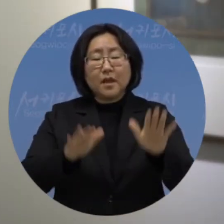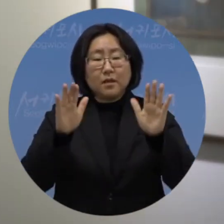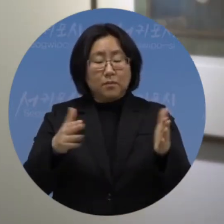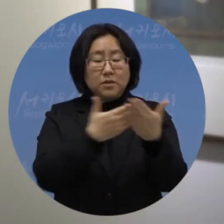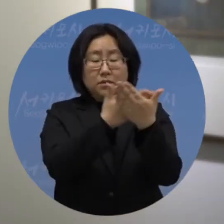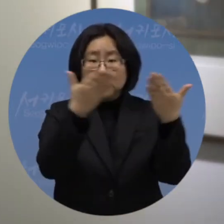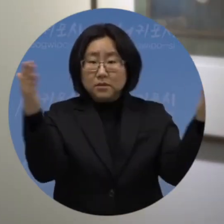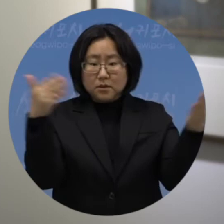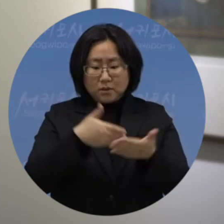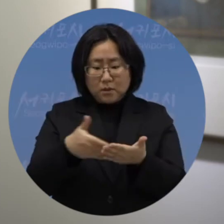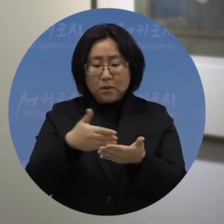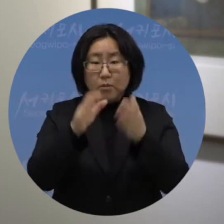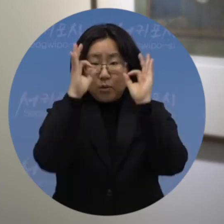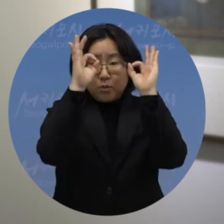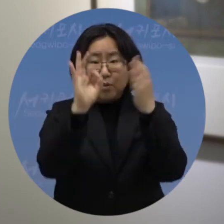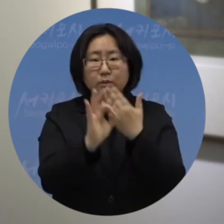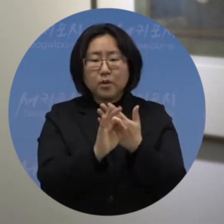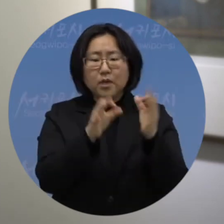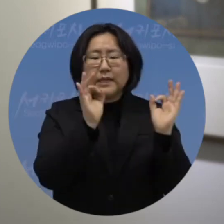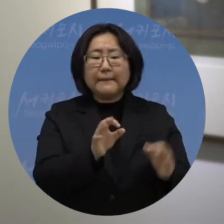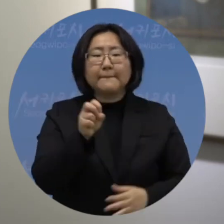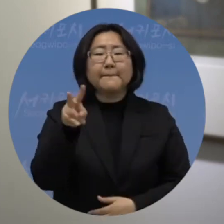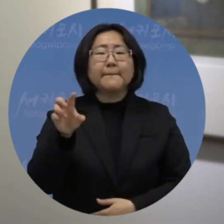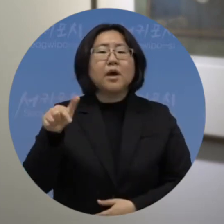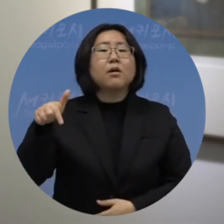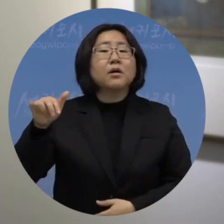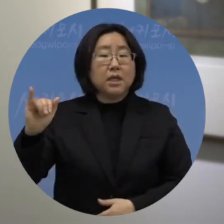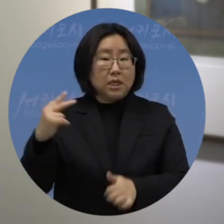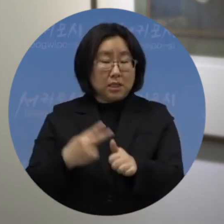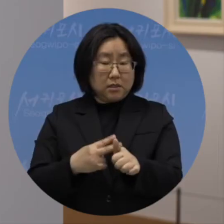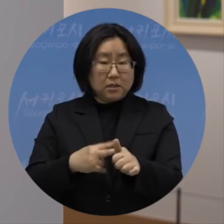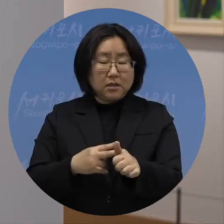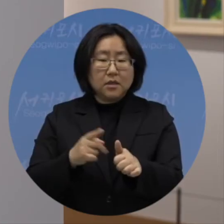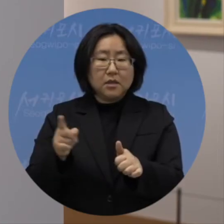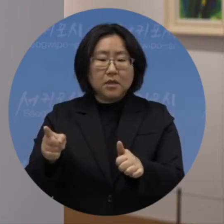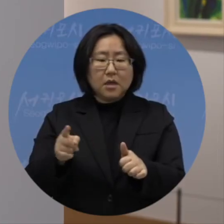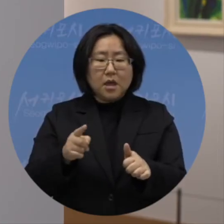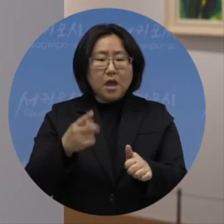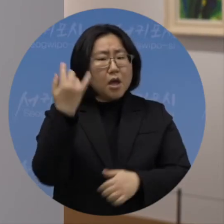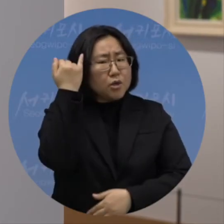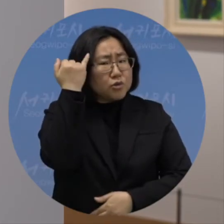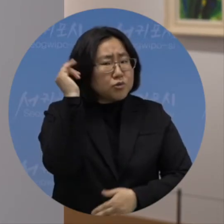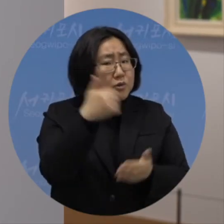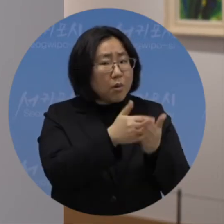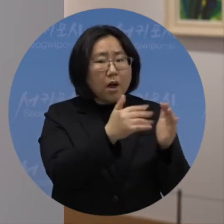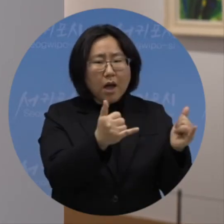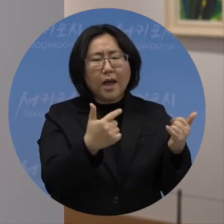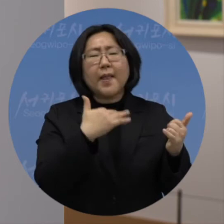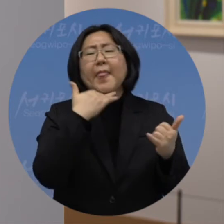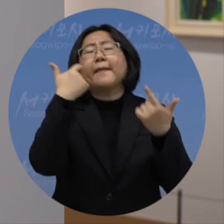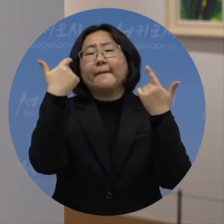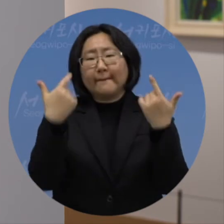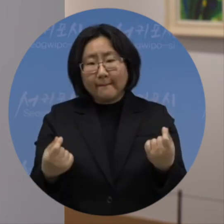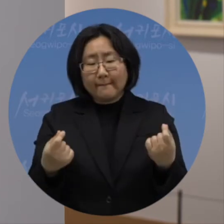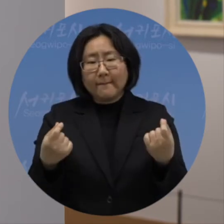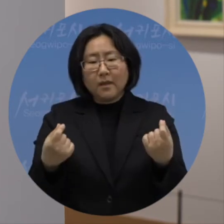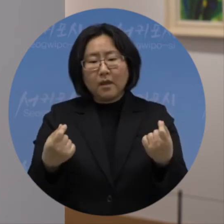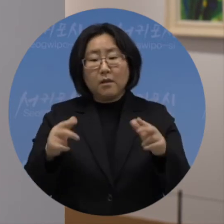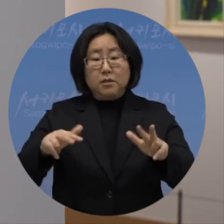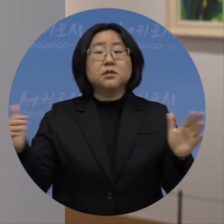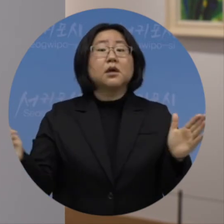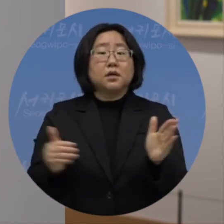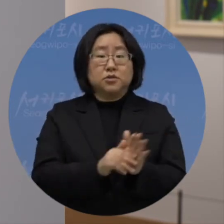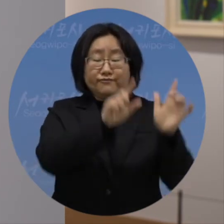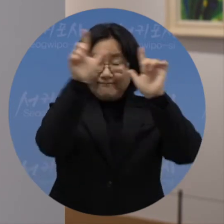이번에 전시된 작품 중에서 김병기 선생님은 이중섭 화가하고 같은 나이거든요. 근데 현재